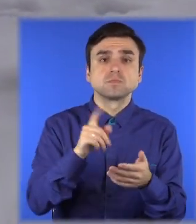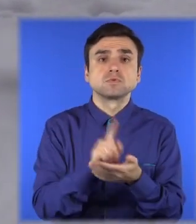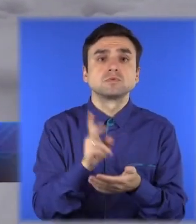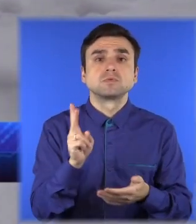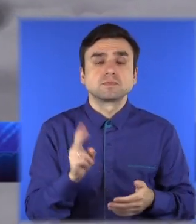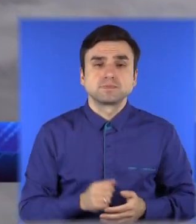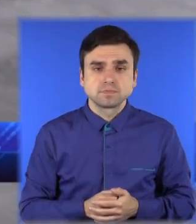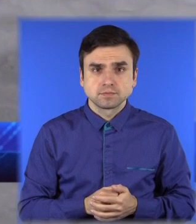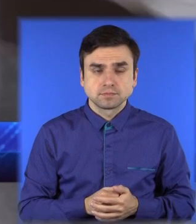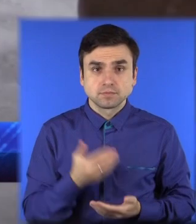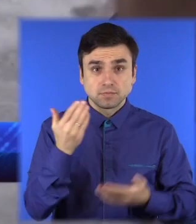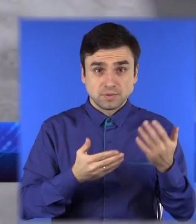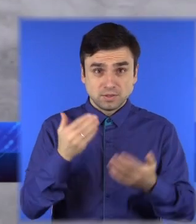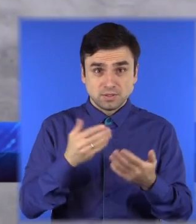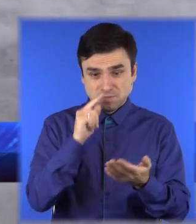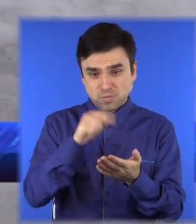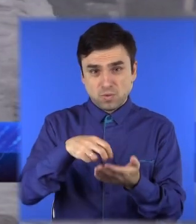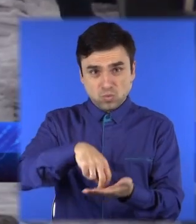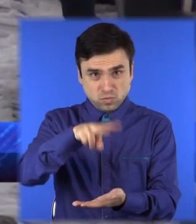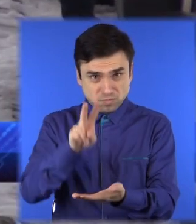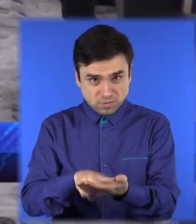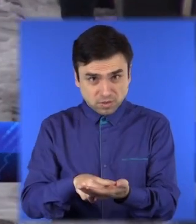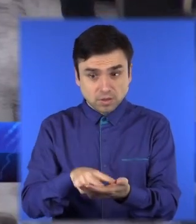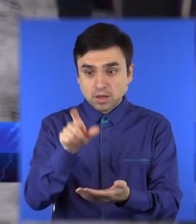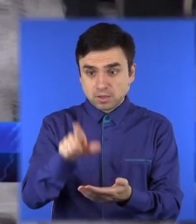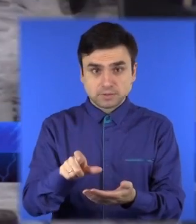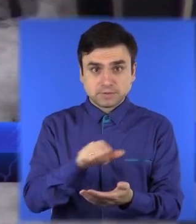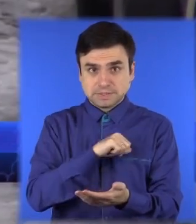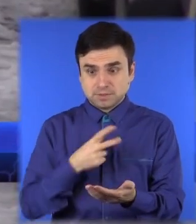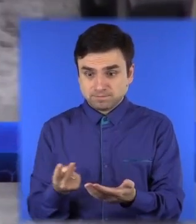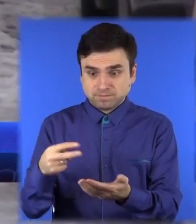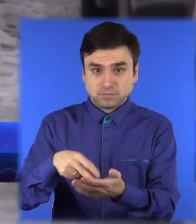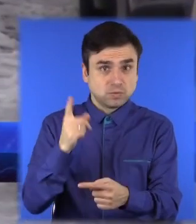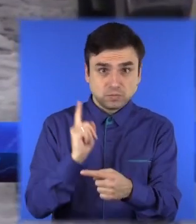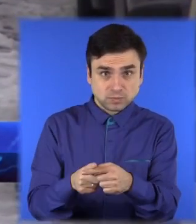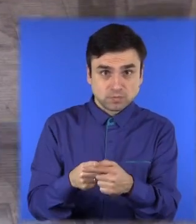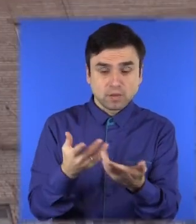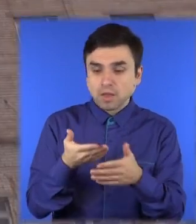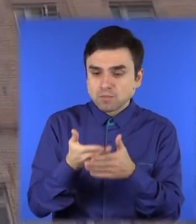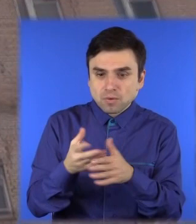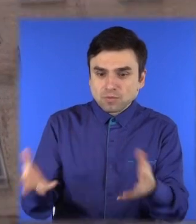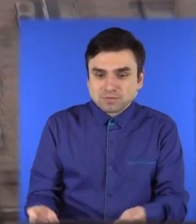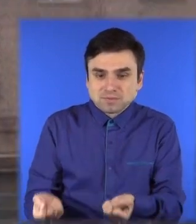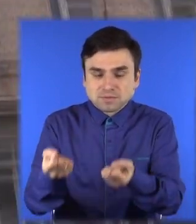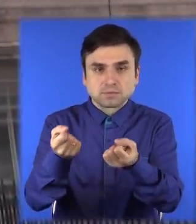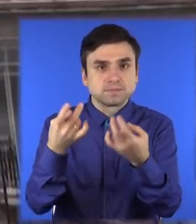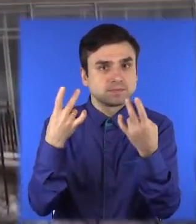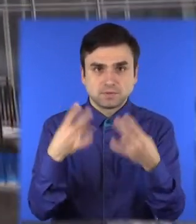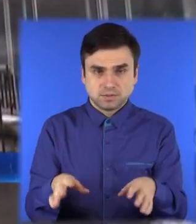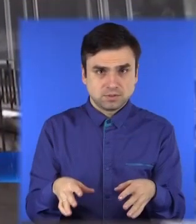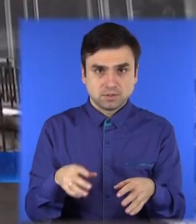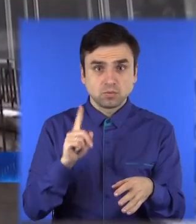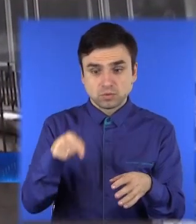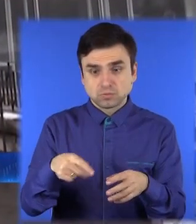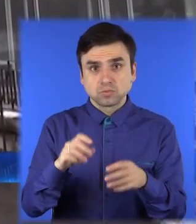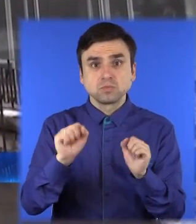Якщо падіння уникнути не вдалося і людина не може піднятися самостійно, то не треба робити зайвих рухів, бо травмування може бути